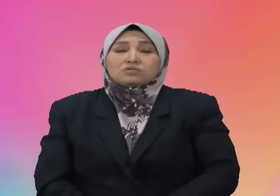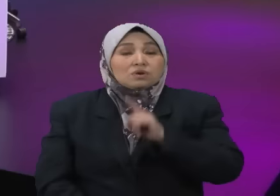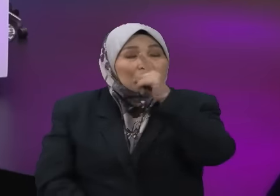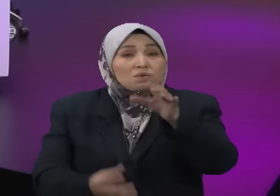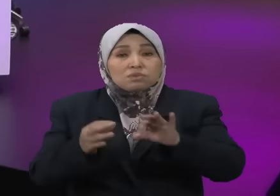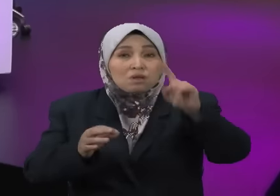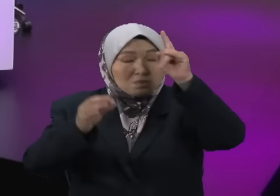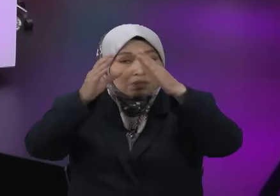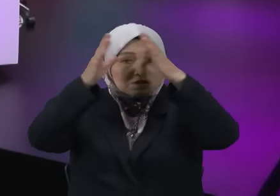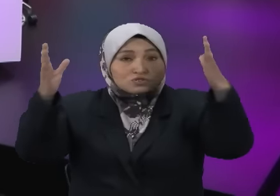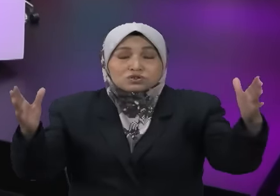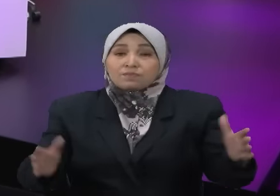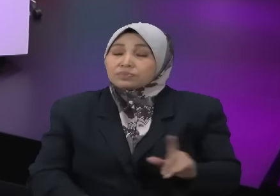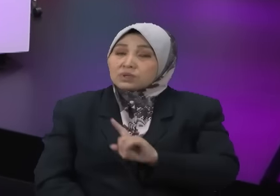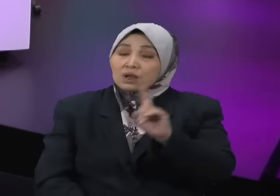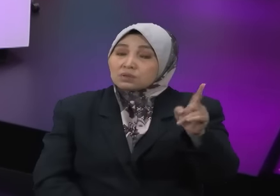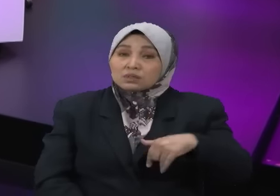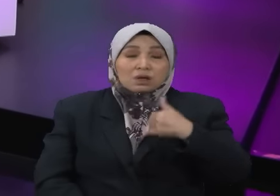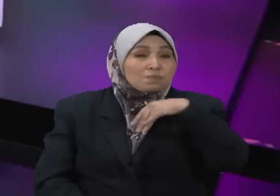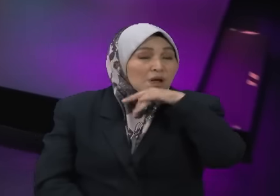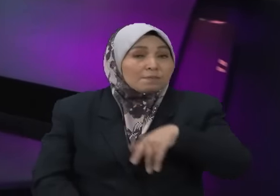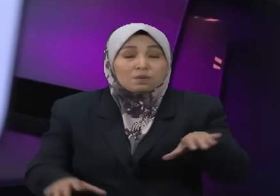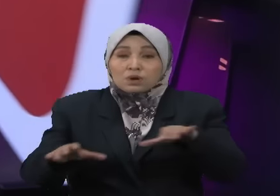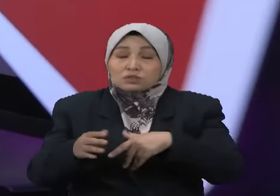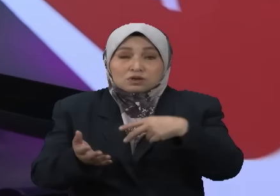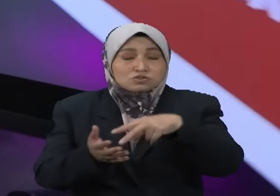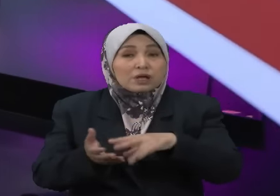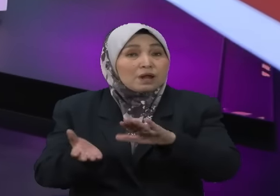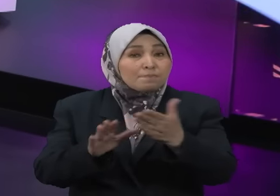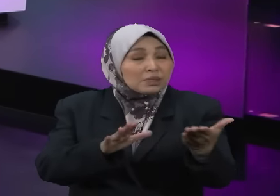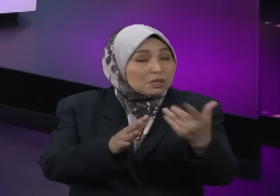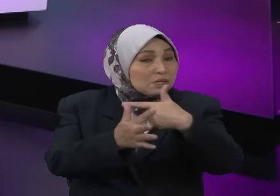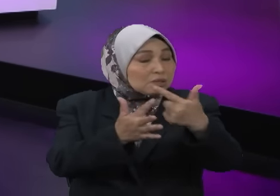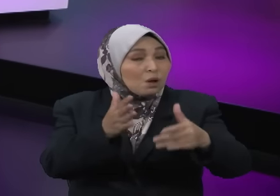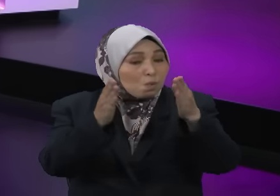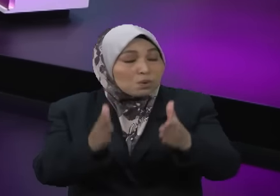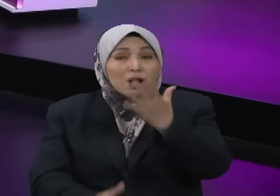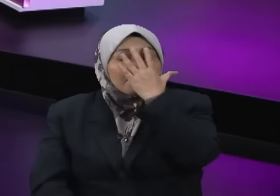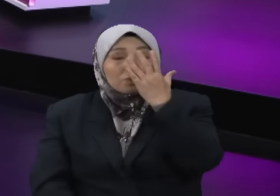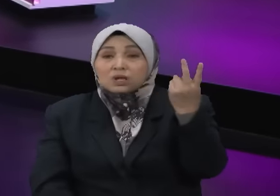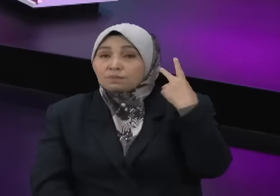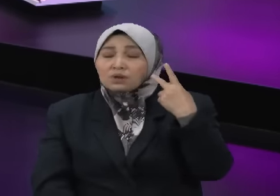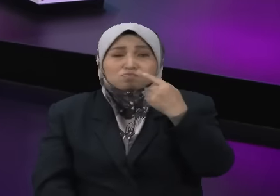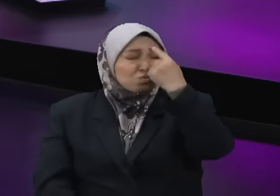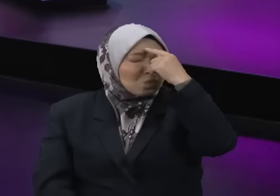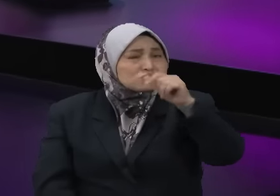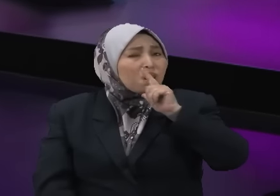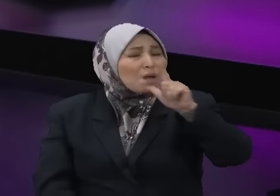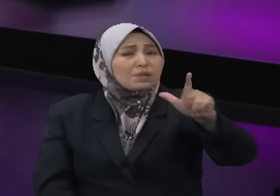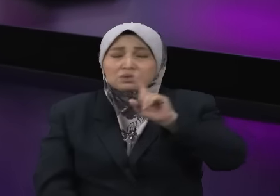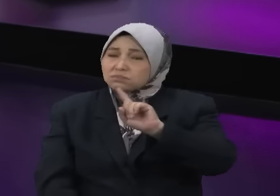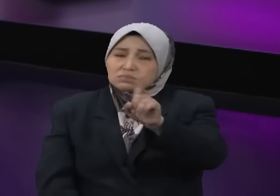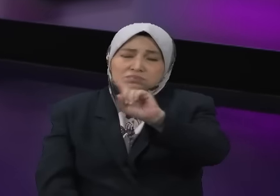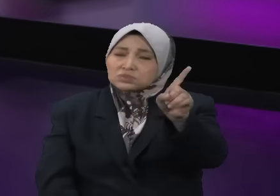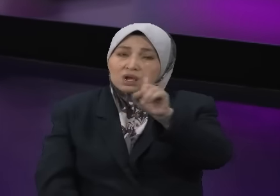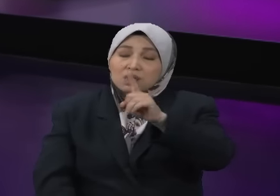maalidinallah dan janganlah engkau Muhammad mendirikan solat untuk seseorang yang mati di antara mereka iaitu orang-orang munafik buat selama-lamanya dan janganlah engkau